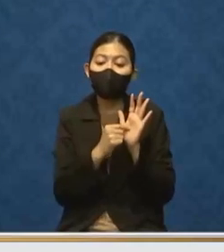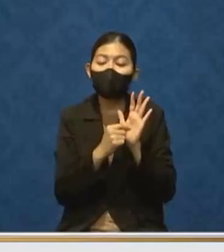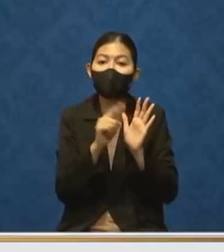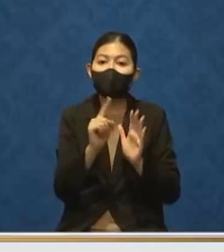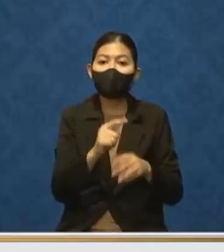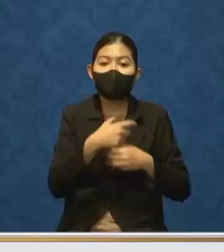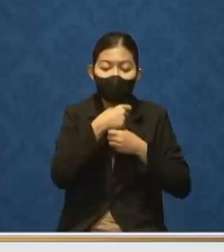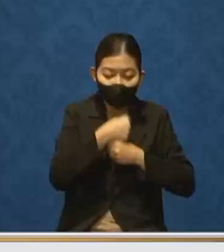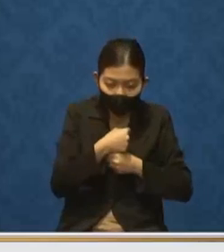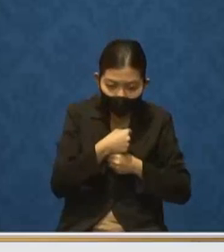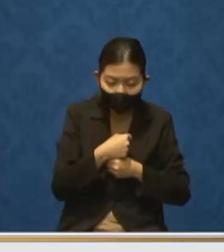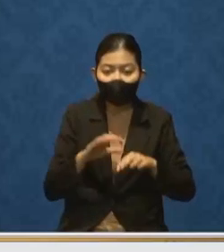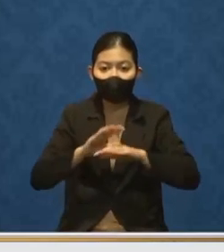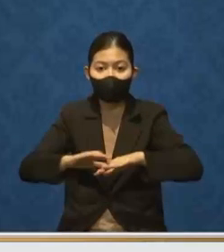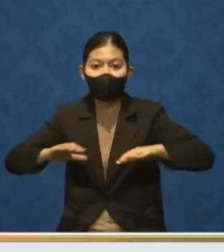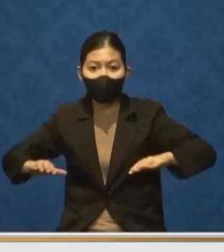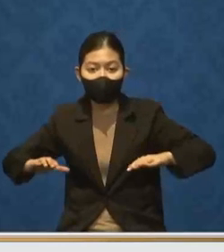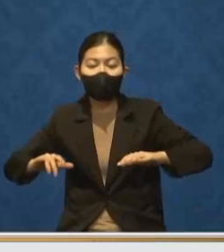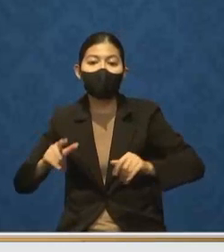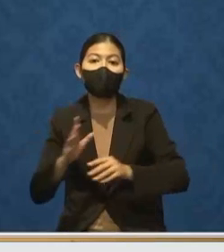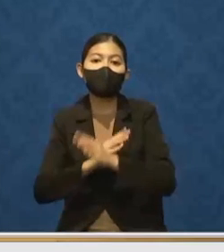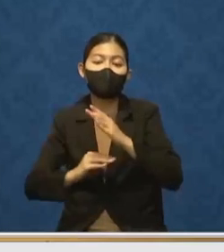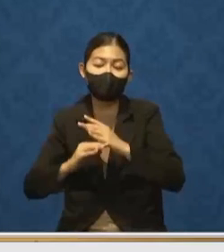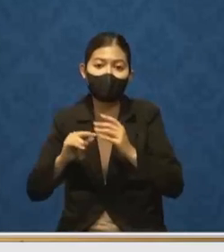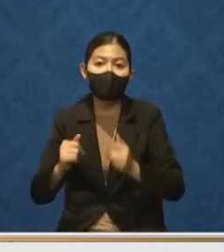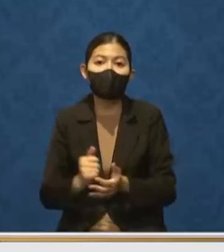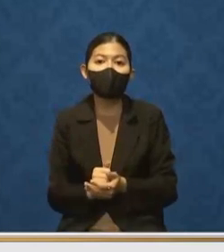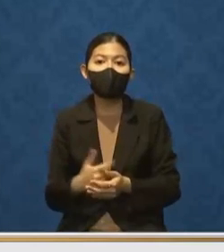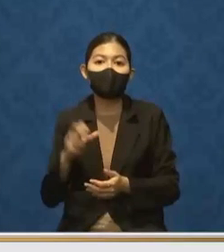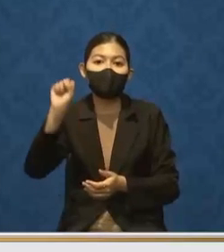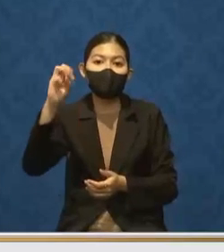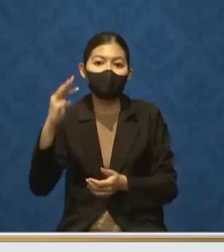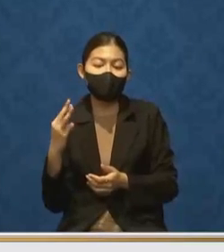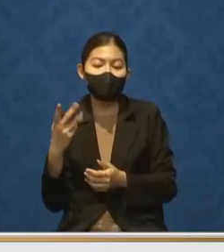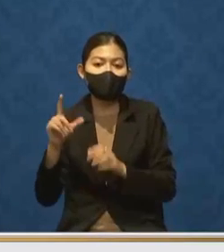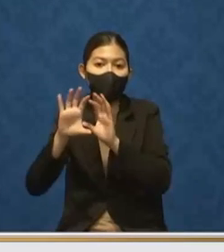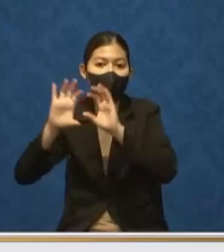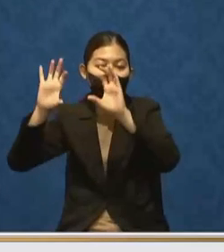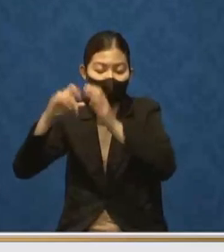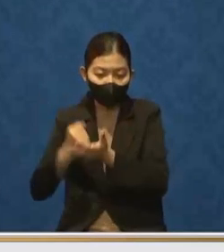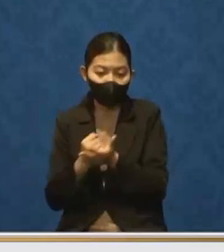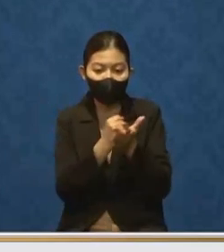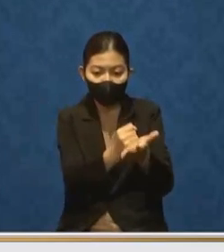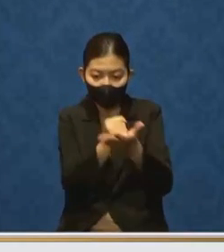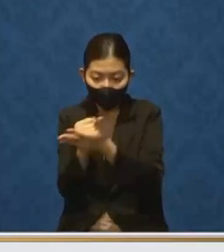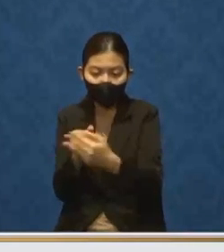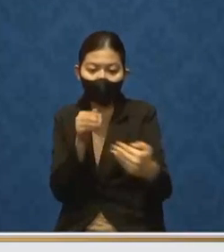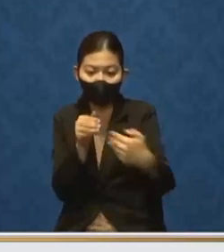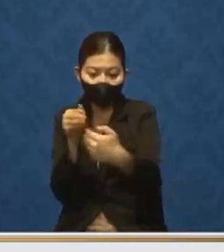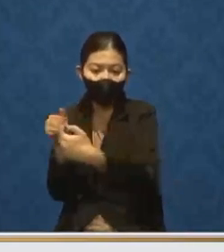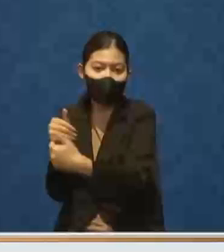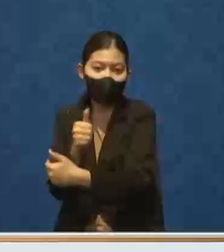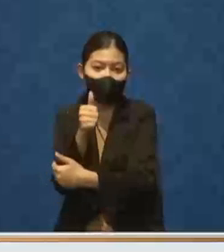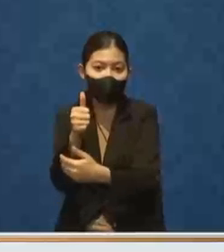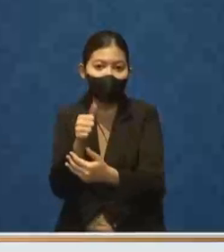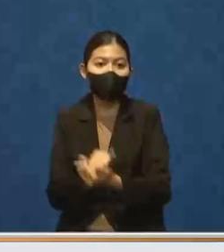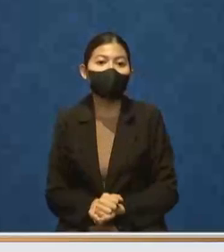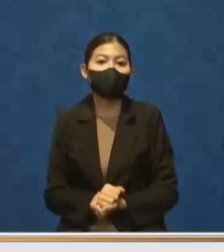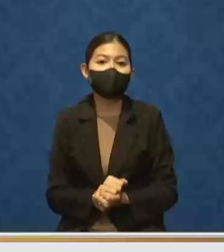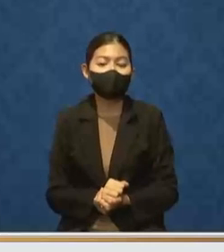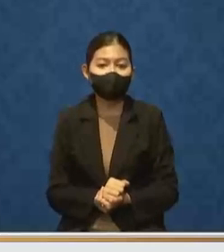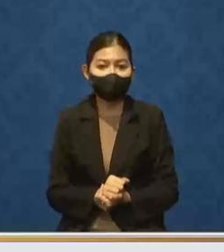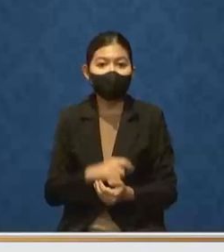และเด็กจะได้รับการดูแลและช่วยเหลือจากสวัสดิการภาครัฐอย่างทั่วถึงและเป็นธรรมเศรษฐกิจจะมีการเติบโตอย่างต่